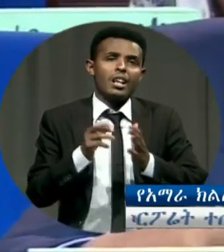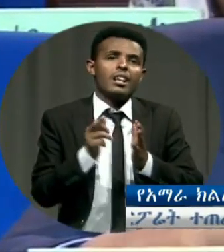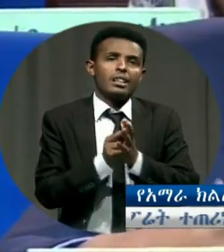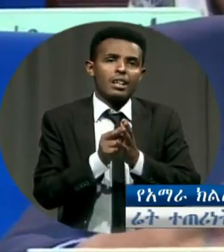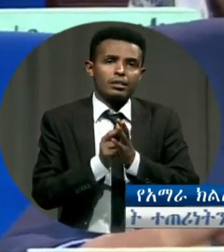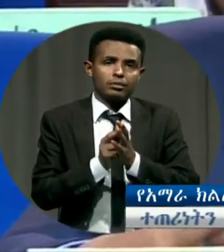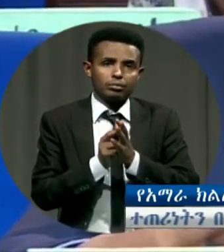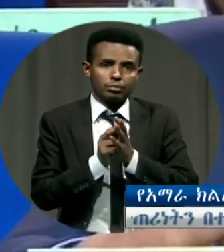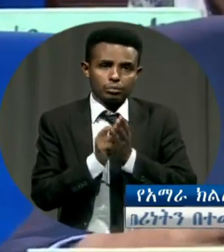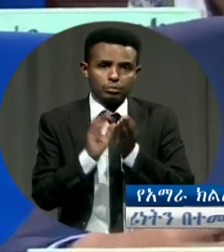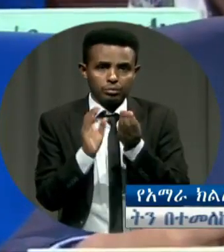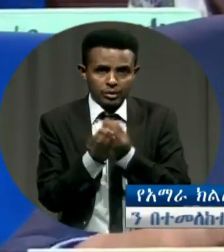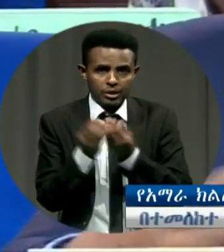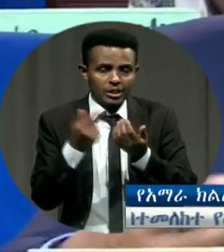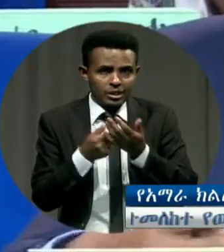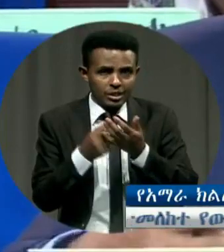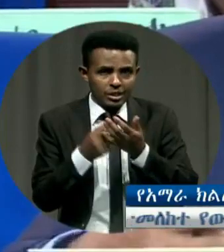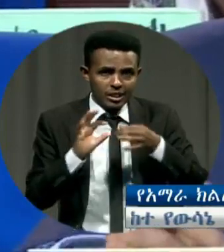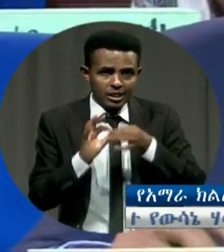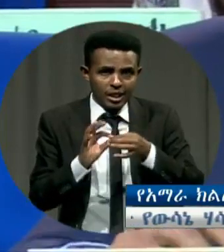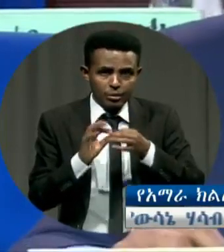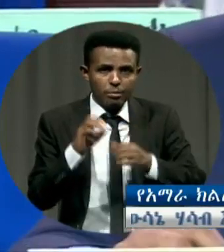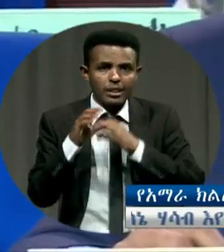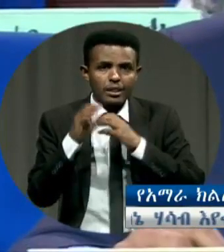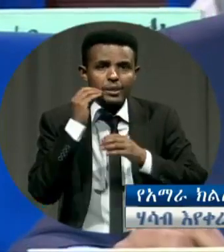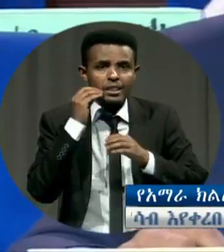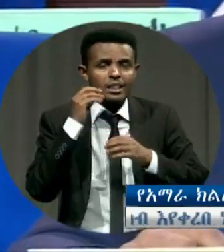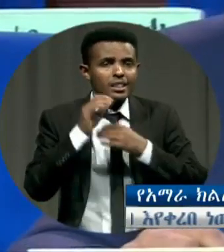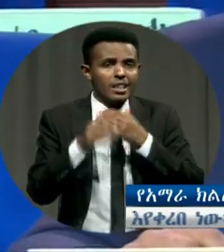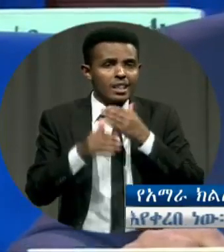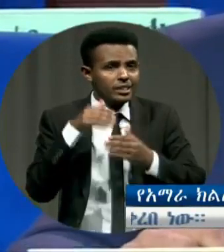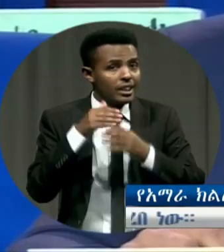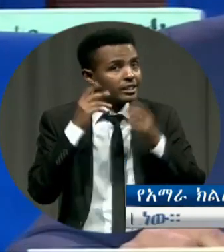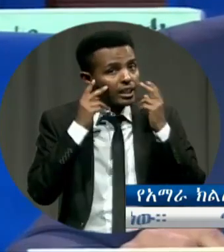ነው። እሱ ጋር ተያይዞን በምክር ቤት ደረጃ እያየን ስለሆነ ከዛ አንጻር